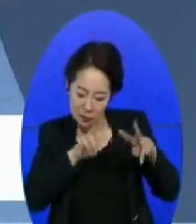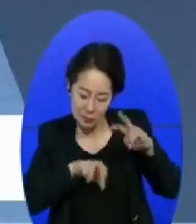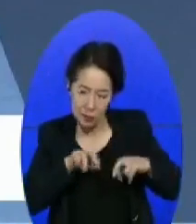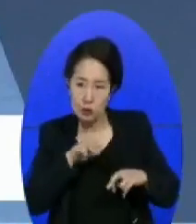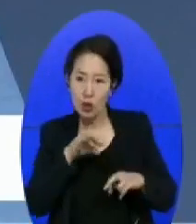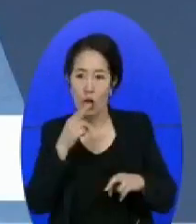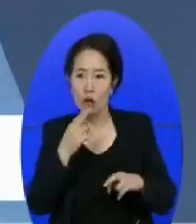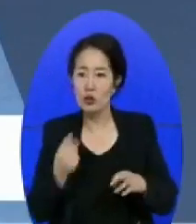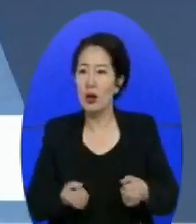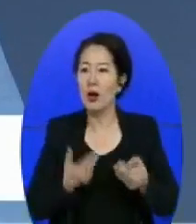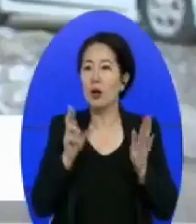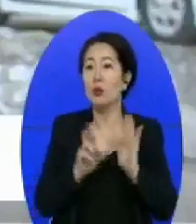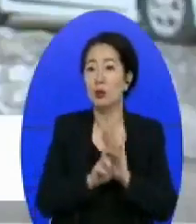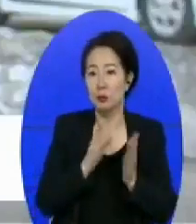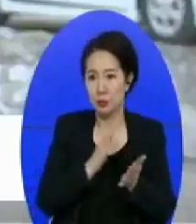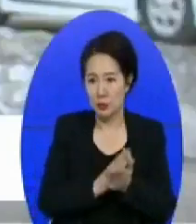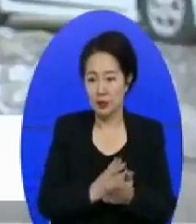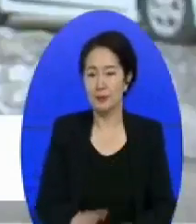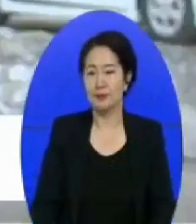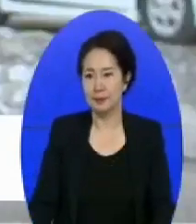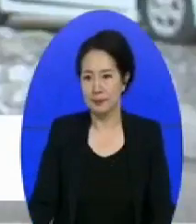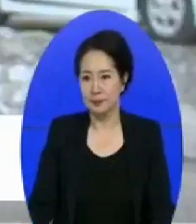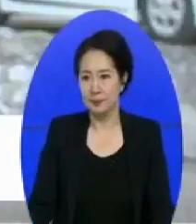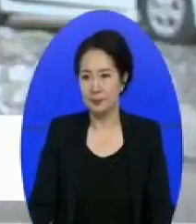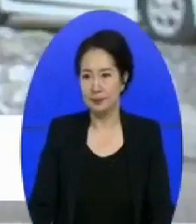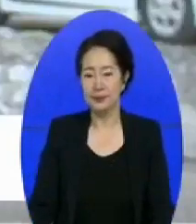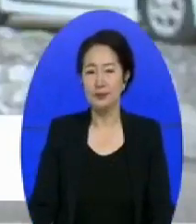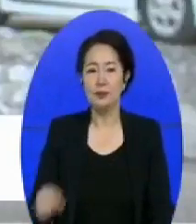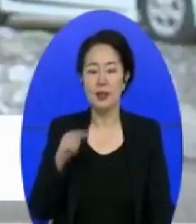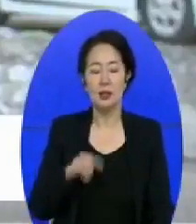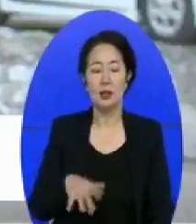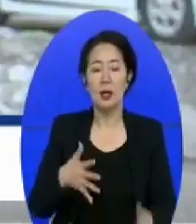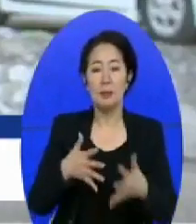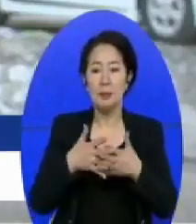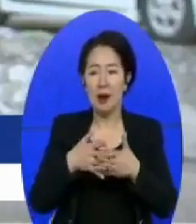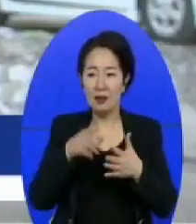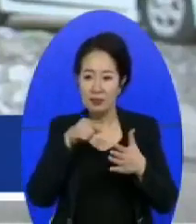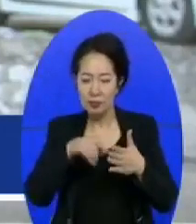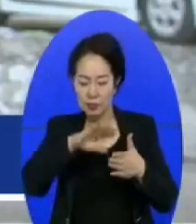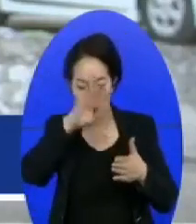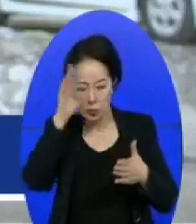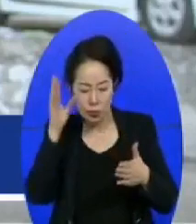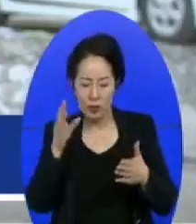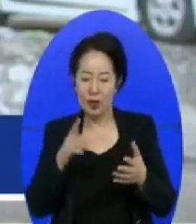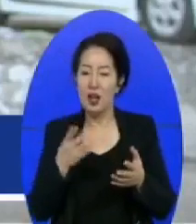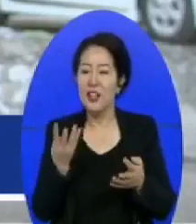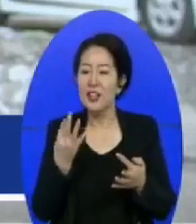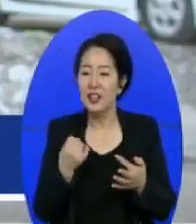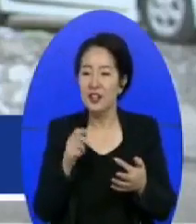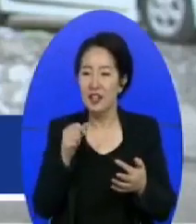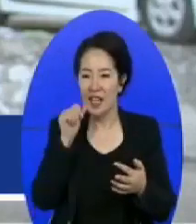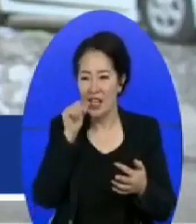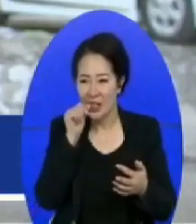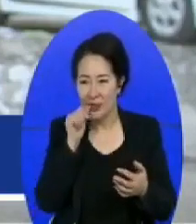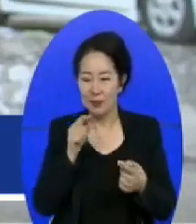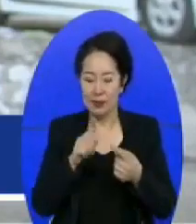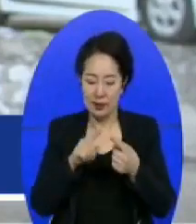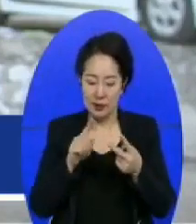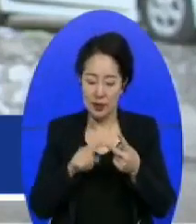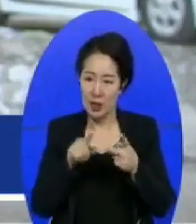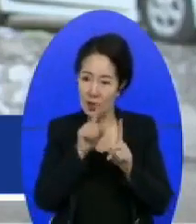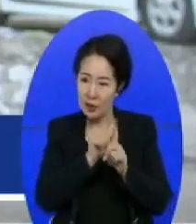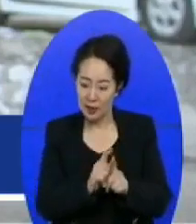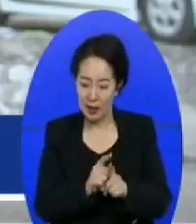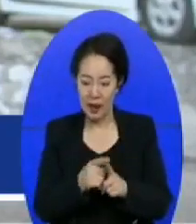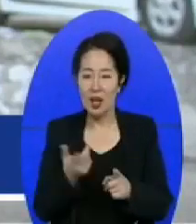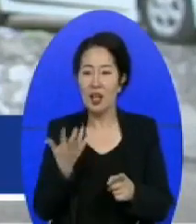тооцоолон гаргах боломжтой болж байна. Тухайн орон сууцыг дулааснаар хэдийн хэмжээний дулааны эрчим хүч одоо хэмнэж байгаа. За үүнийгээ дагаад бид